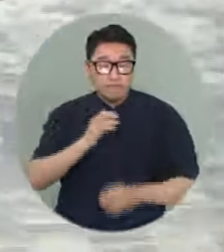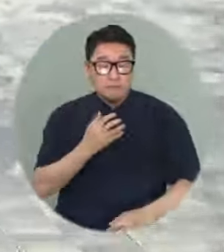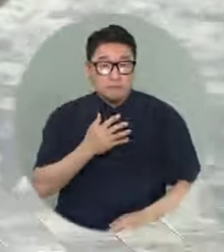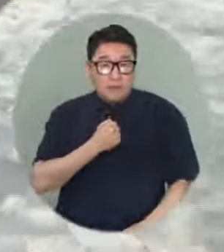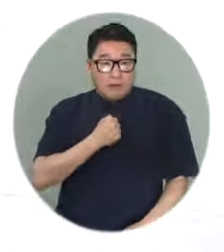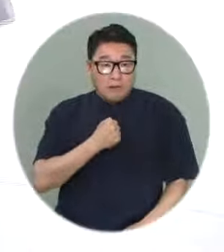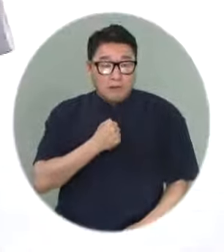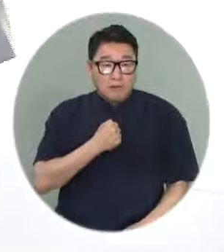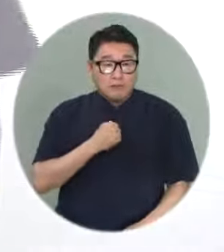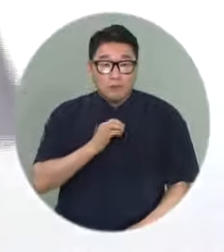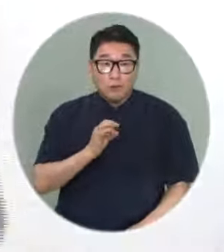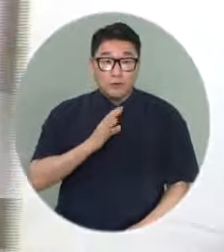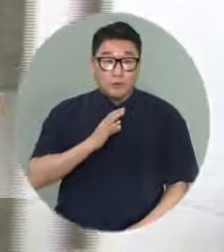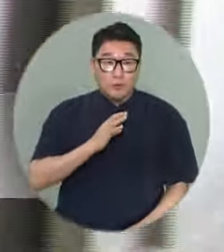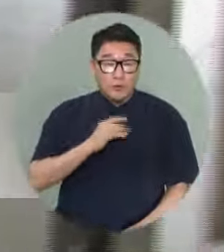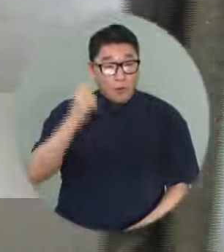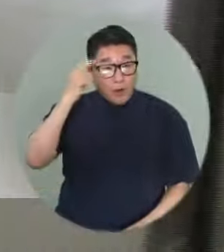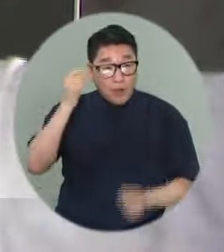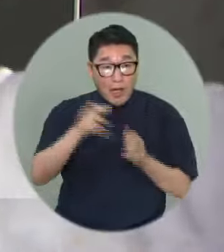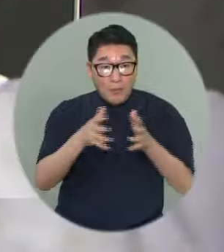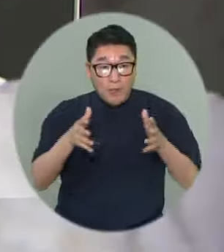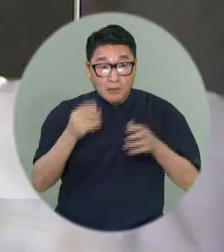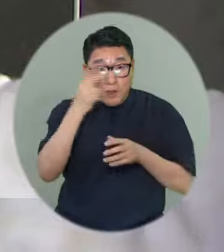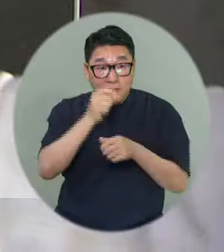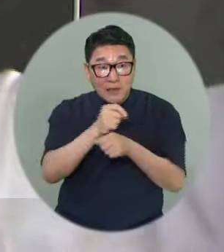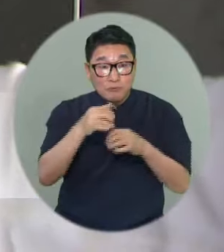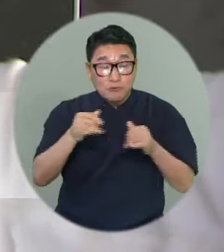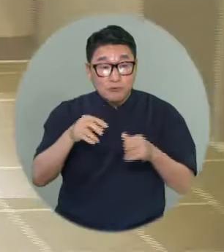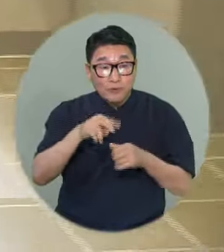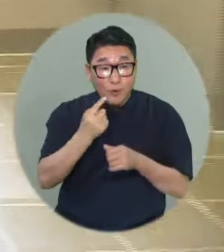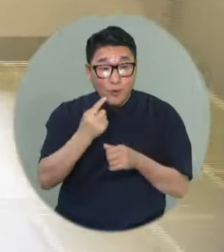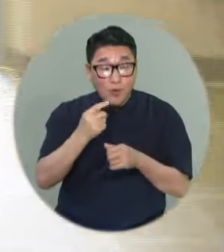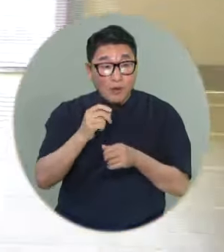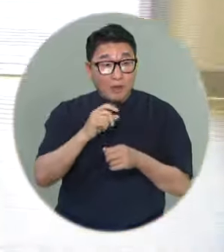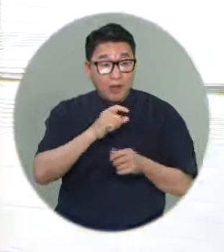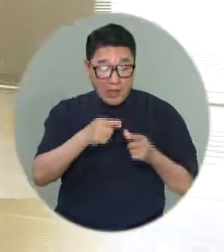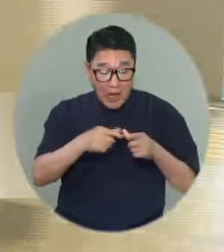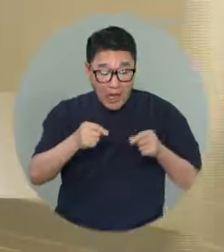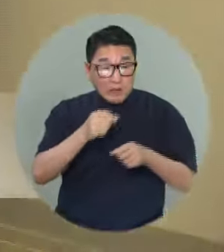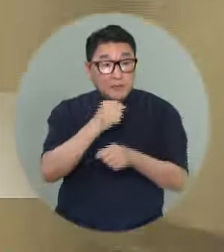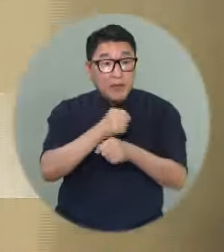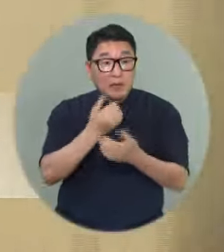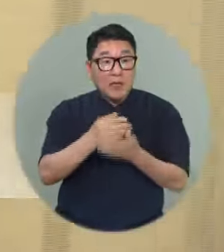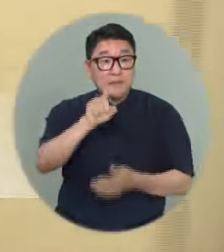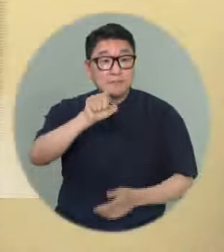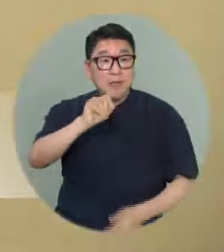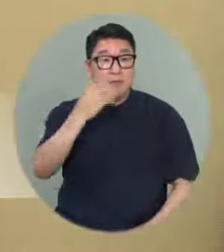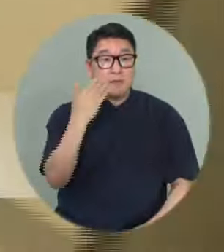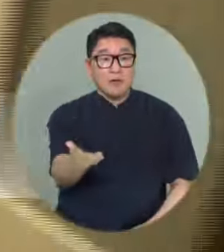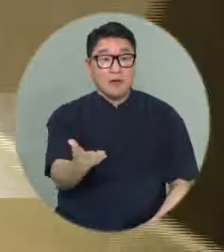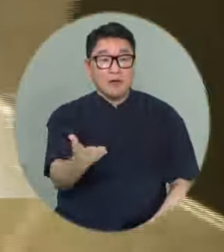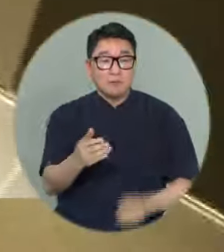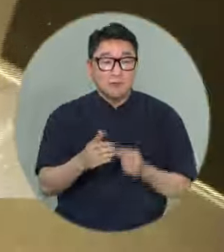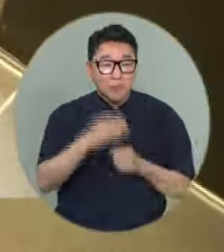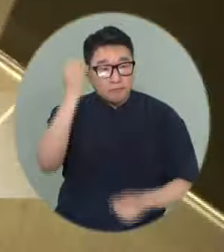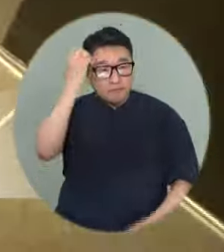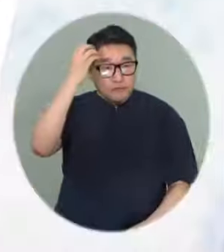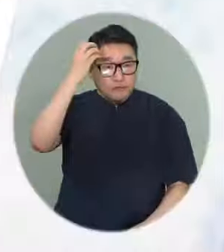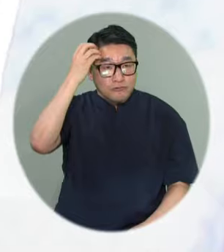깜짝 놀랐습니다. 아파트 관리사무소에서 출입카드 발급 비용으로 10만 원을 내라고 했기